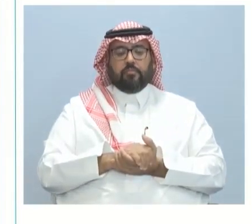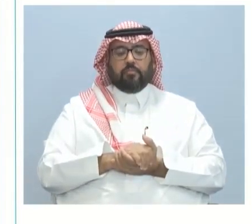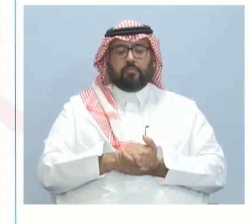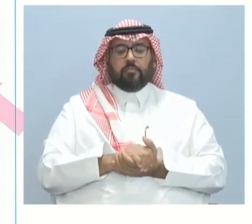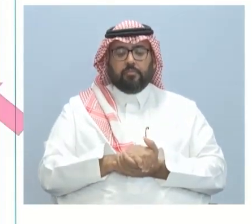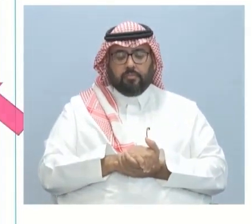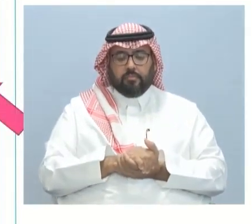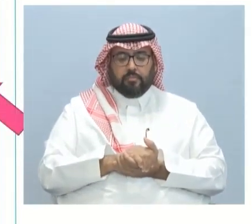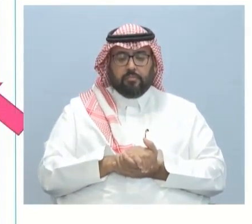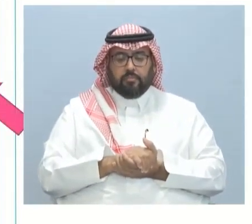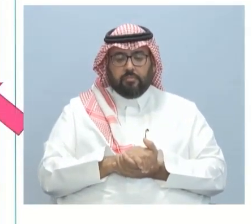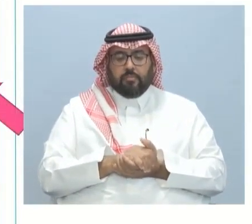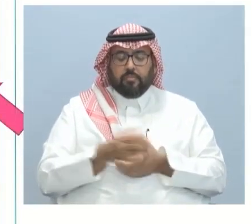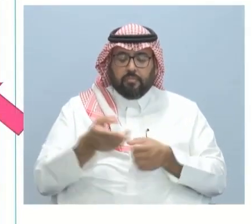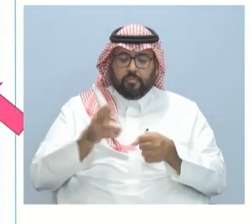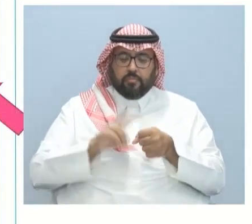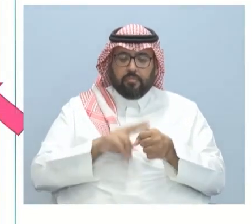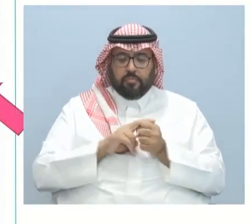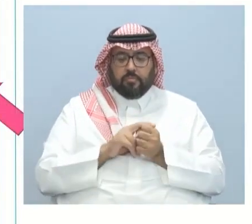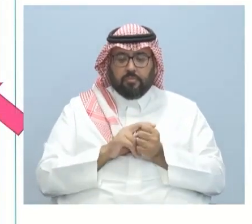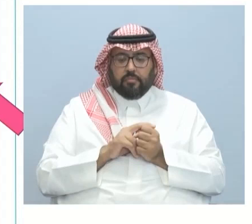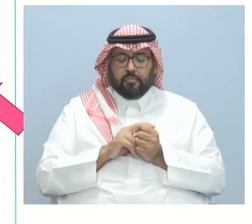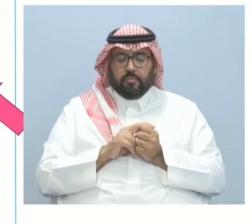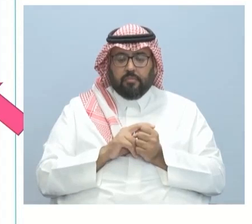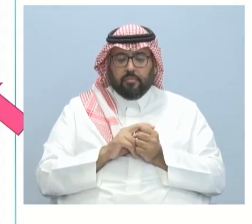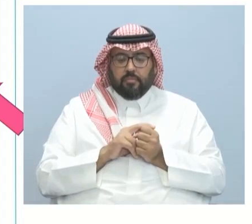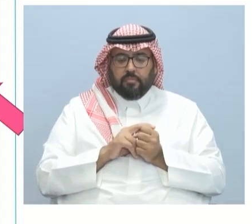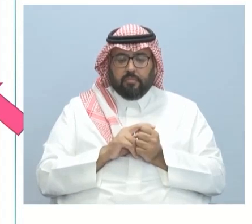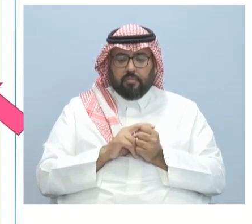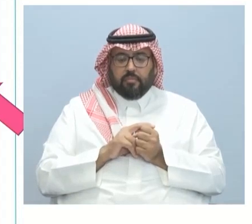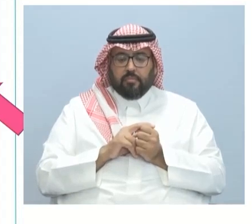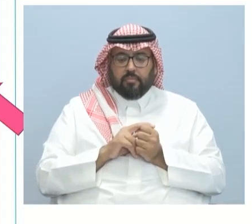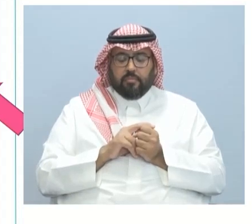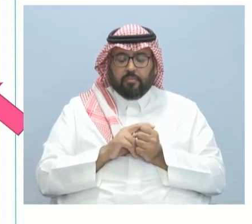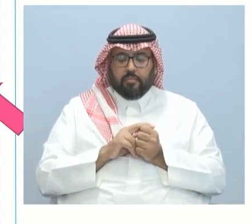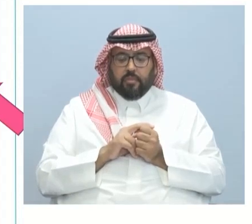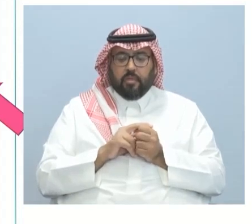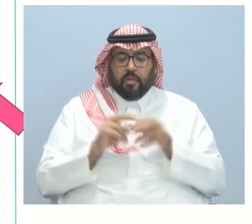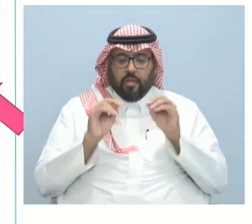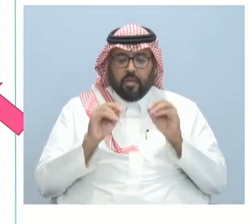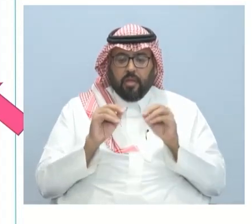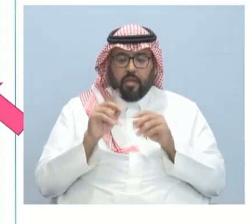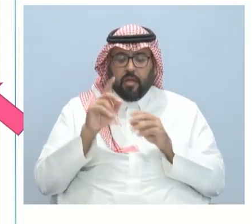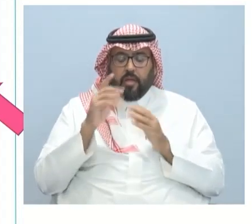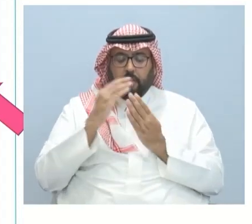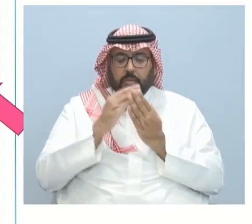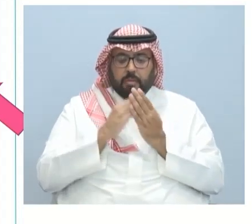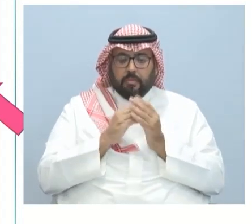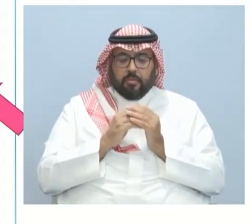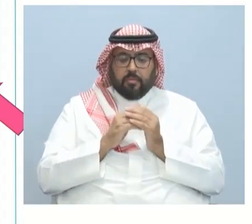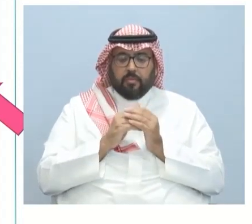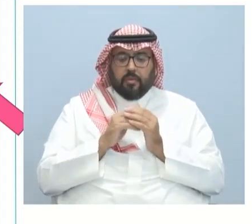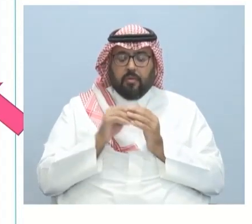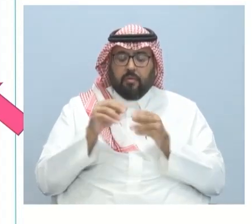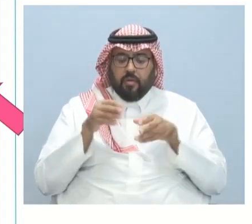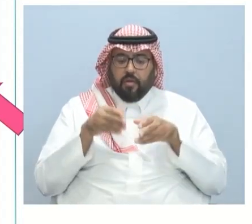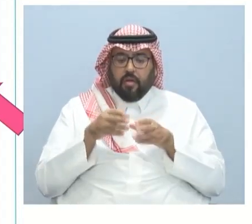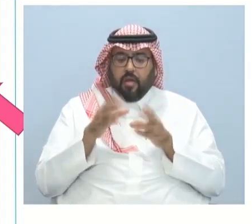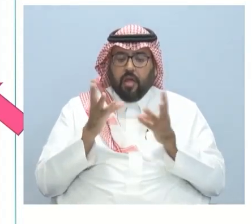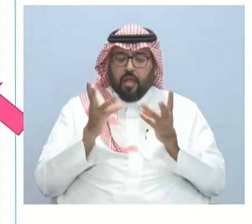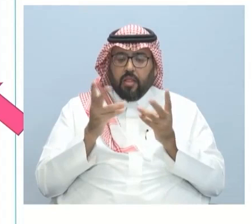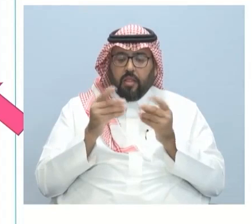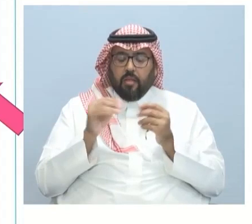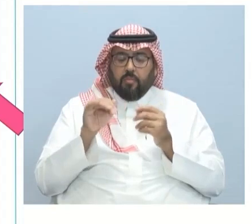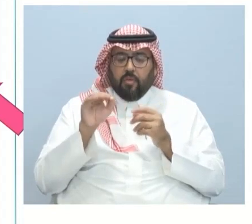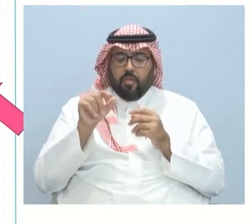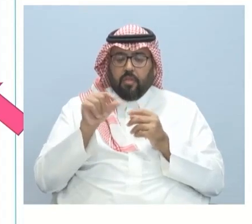في ار لبن التكرار تستخدم عند تنفيذ البينات البرمجيه الموجوده لعدد